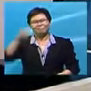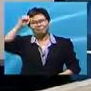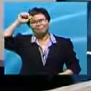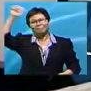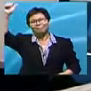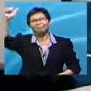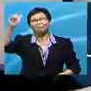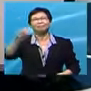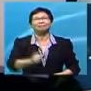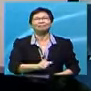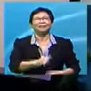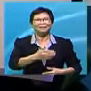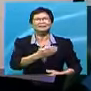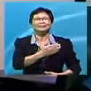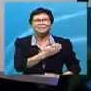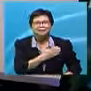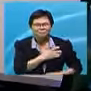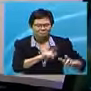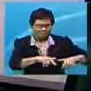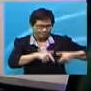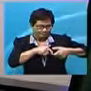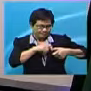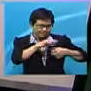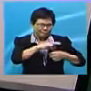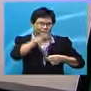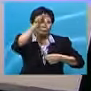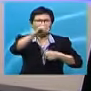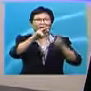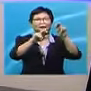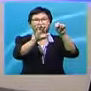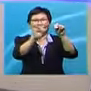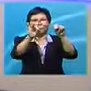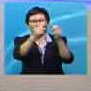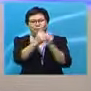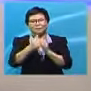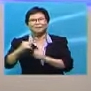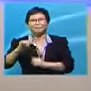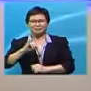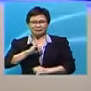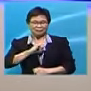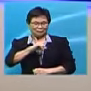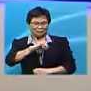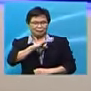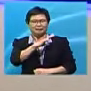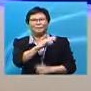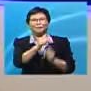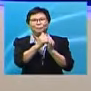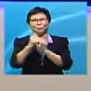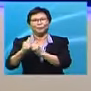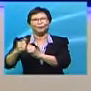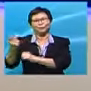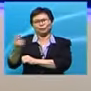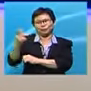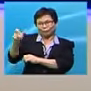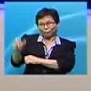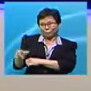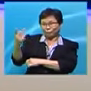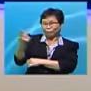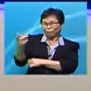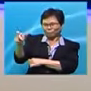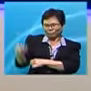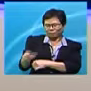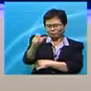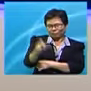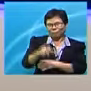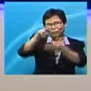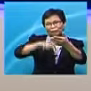Assalamualaikum, salam sehati sejiwa. Nasional 8 bersama saya Fathil Hidayat Ghazali. Dan saya Farhatul Asyati Osman. Berikut paparan utama